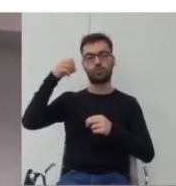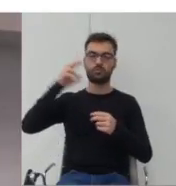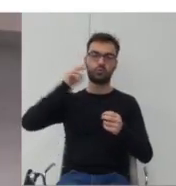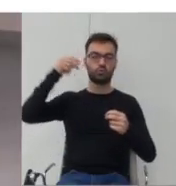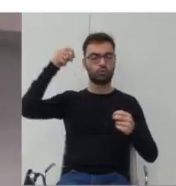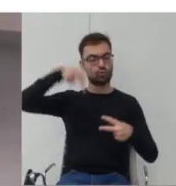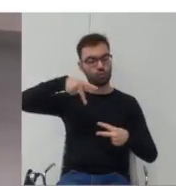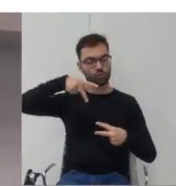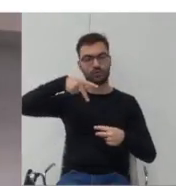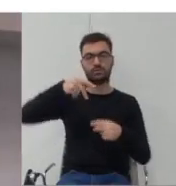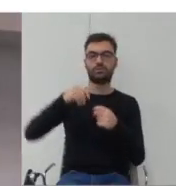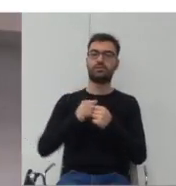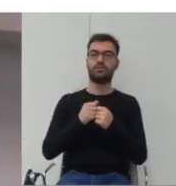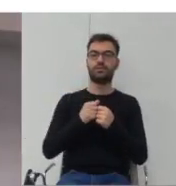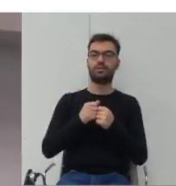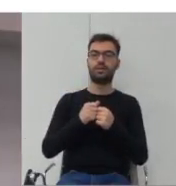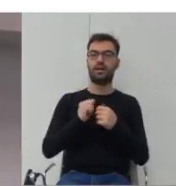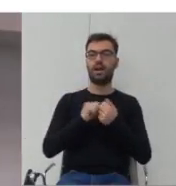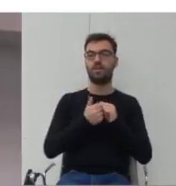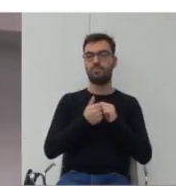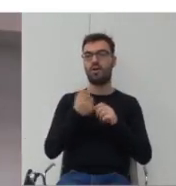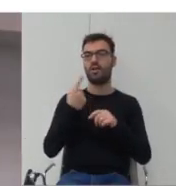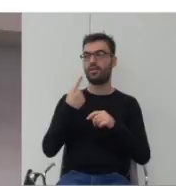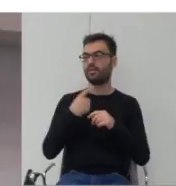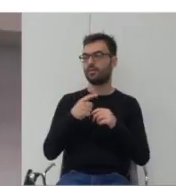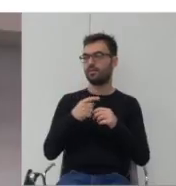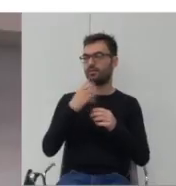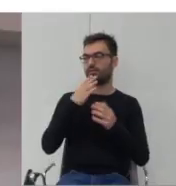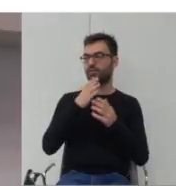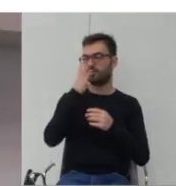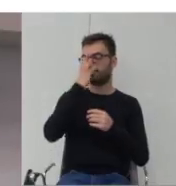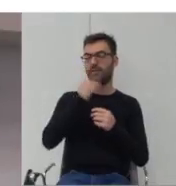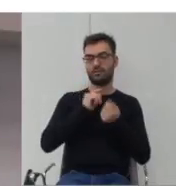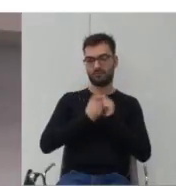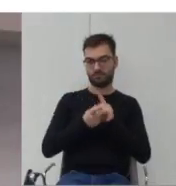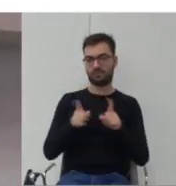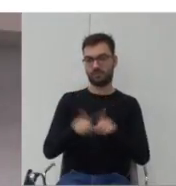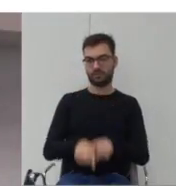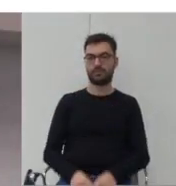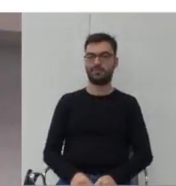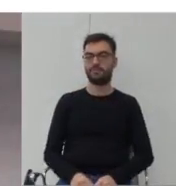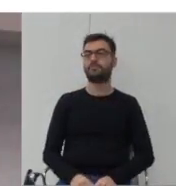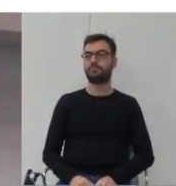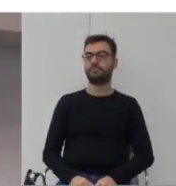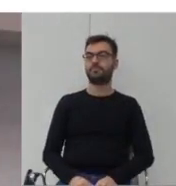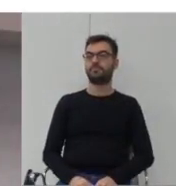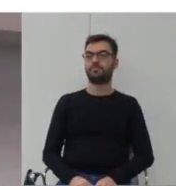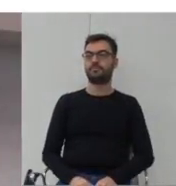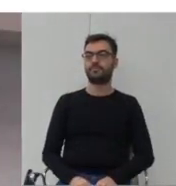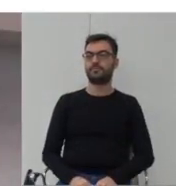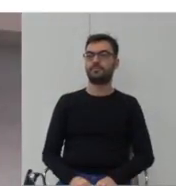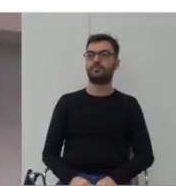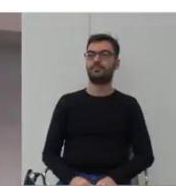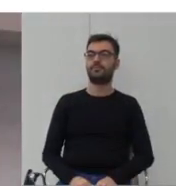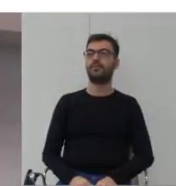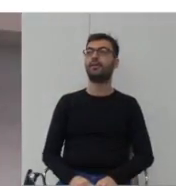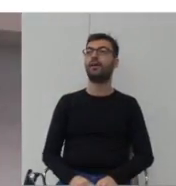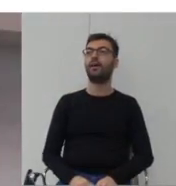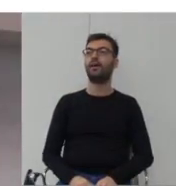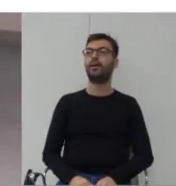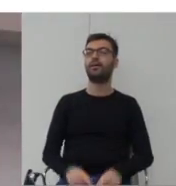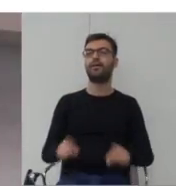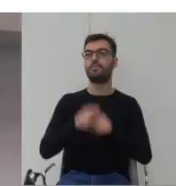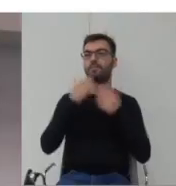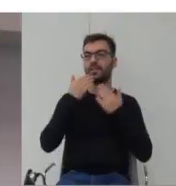zakresie, nazwijmy to, estetyki, designu, ale też drobne rozwiązania, które ze względu na bardzo przyjazną